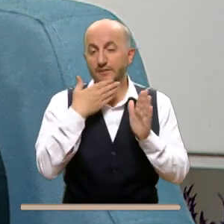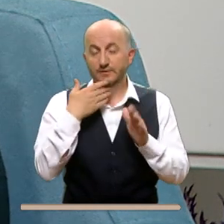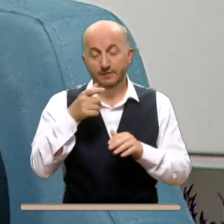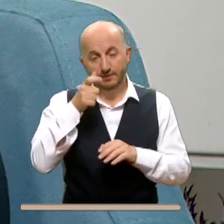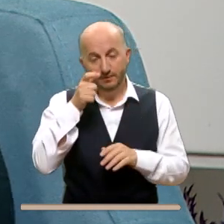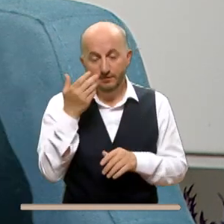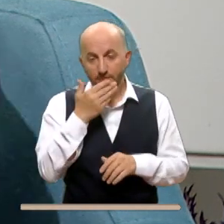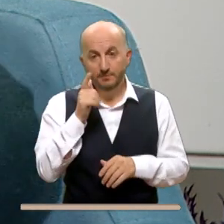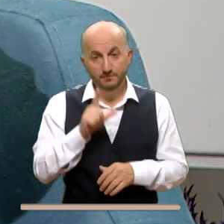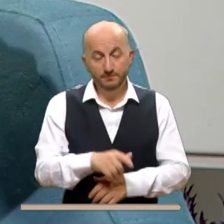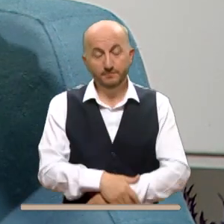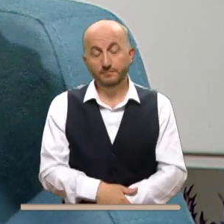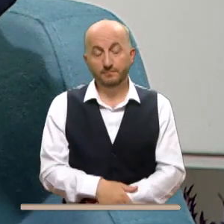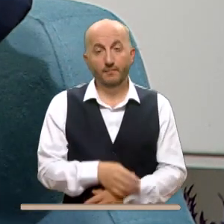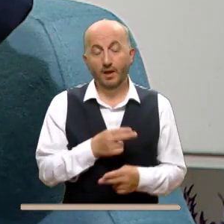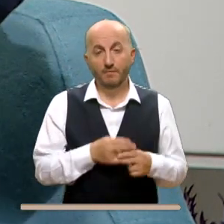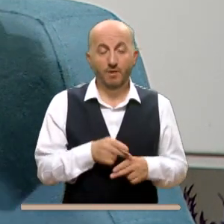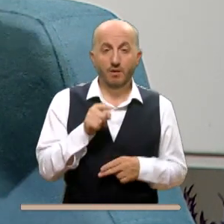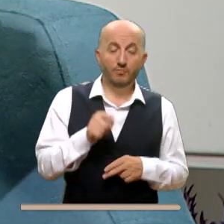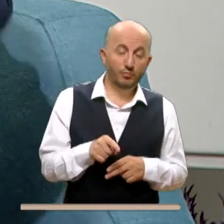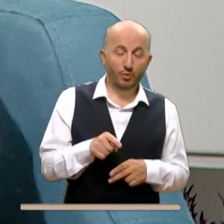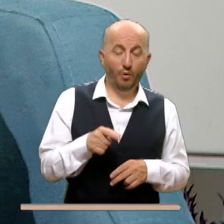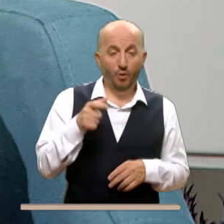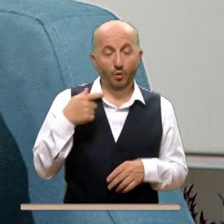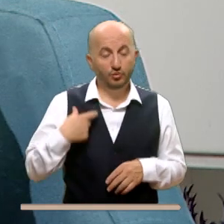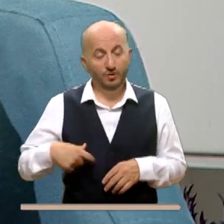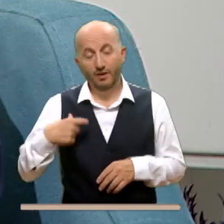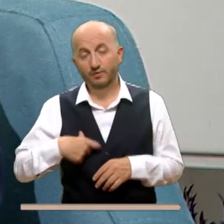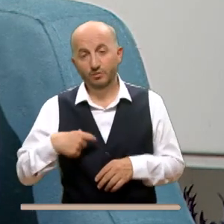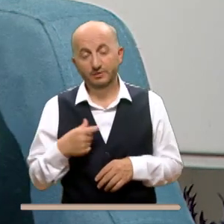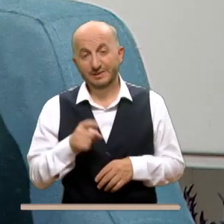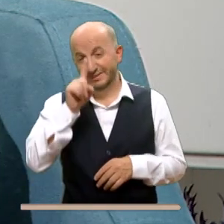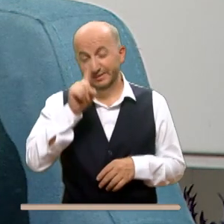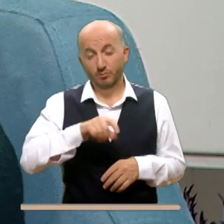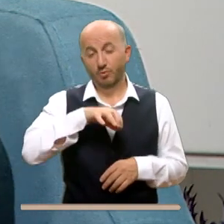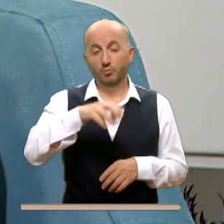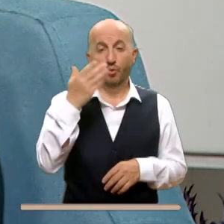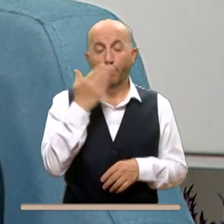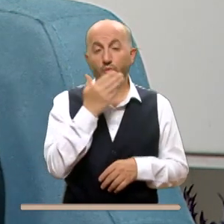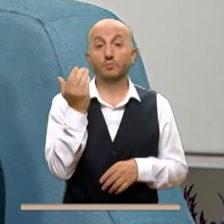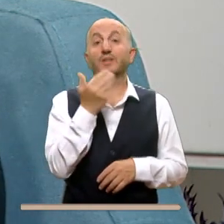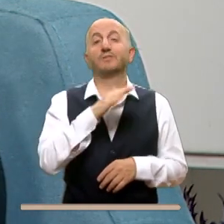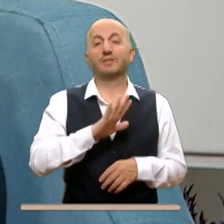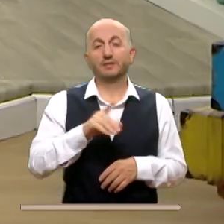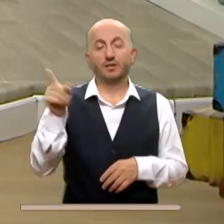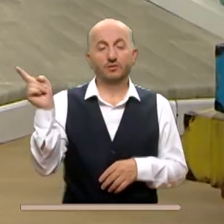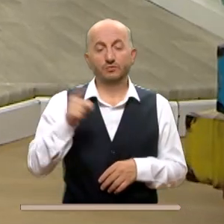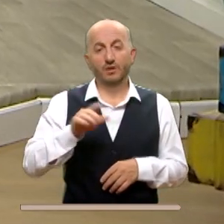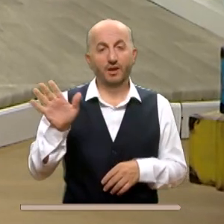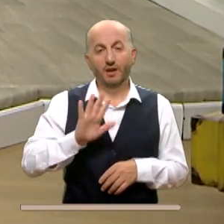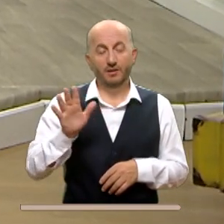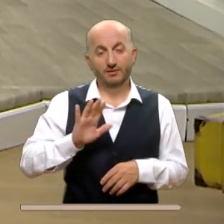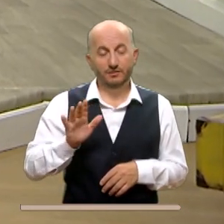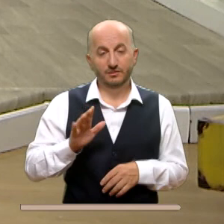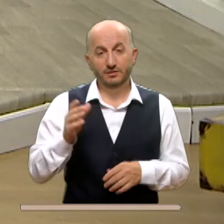dikkatlice okumalılar. Hemen bu burslar ve özel koşulların ilk kısmını okuyup geçmesinler. %50 kontenjanlara